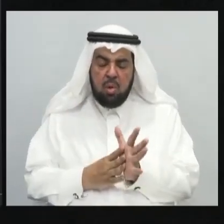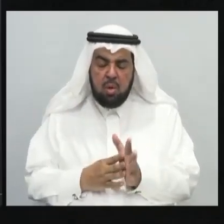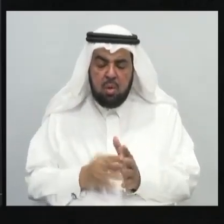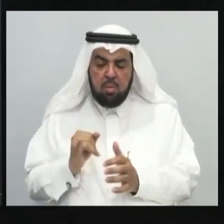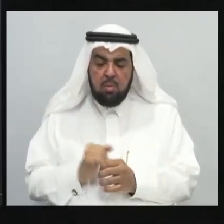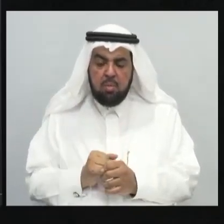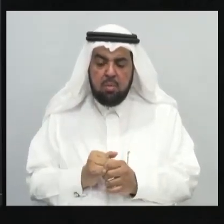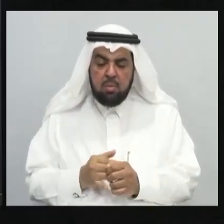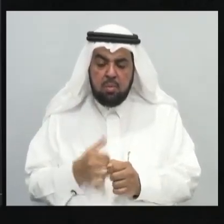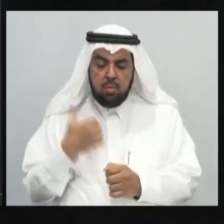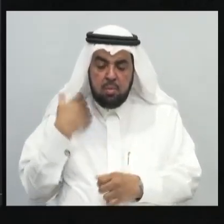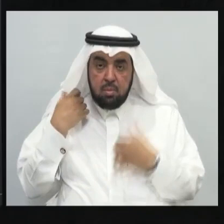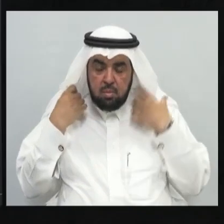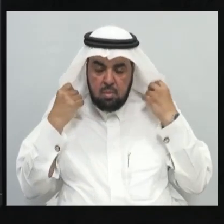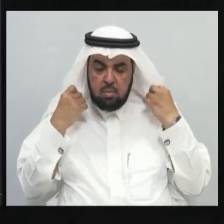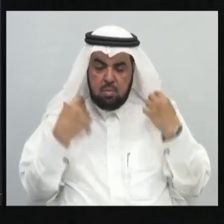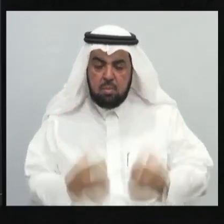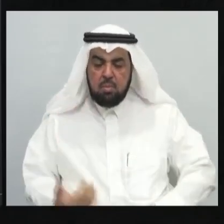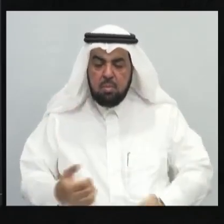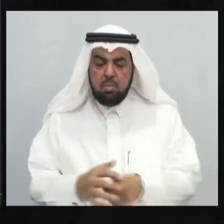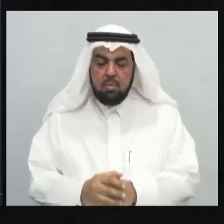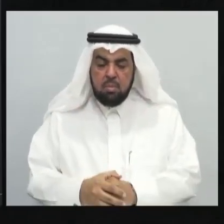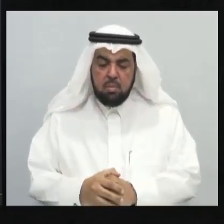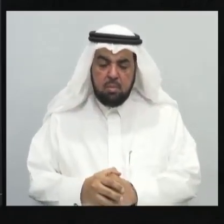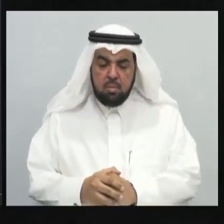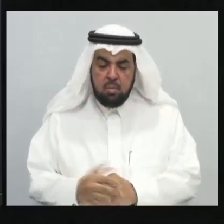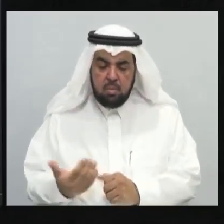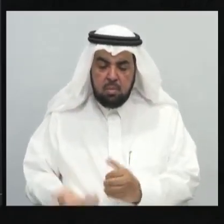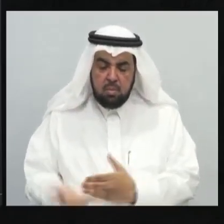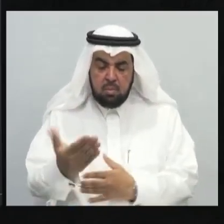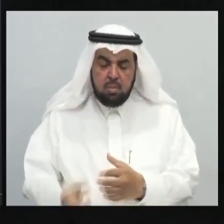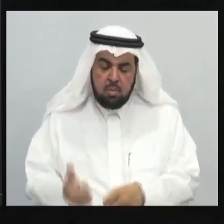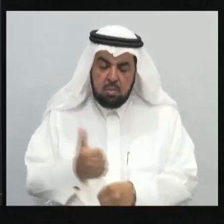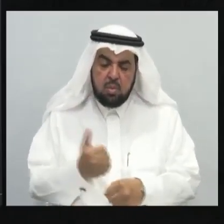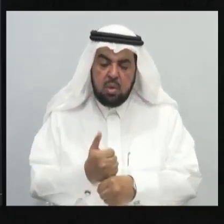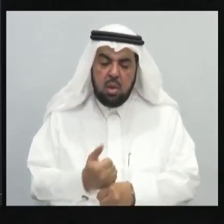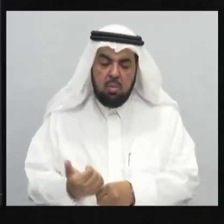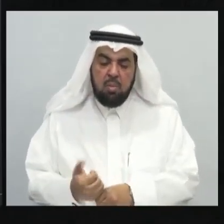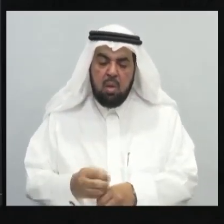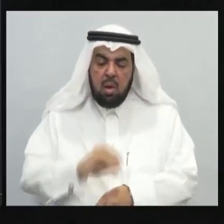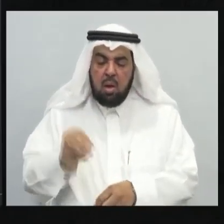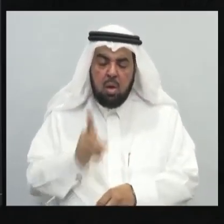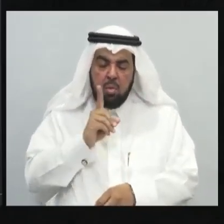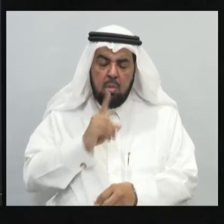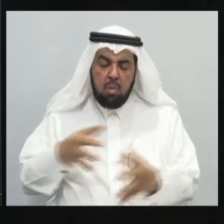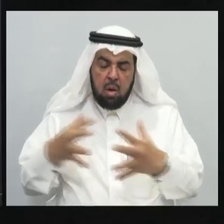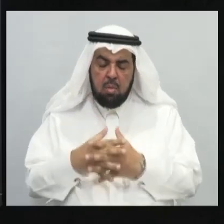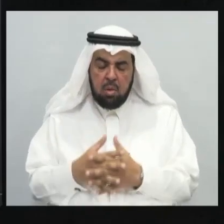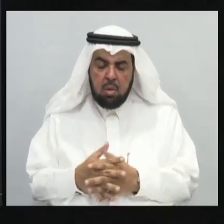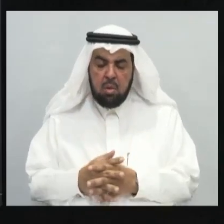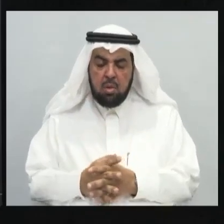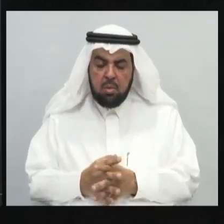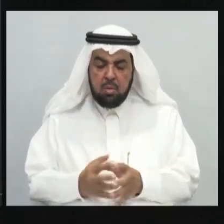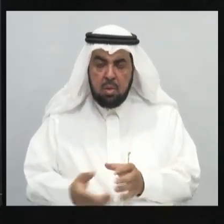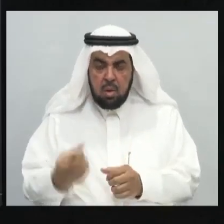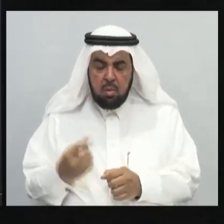قيام جامعه الدول العربيه قبل قيام ماذا احسنتم قبل قيام هيئه الامم او قبل